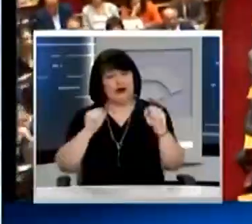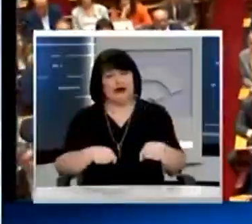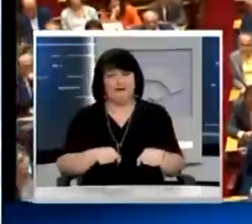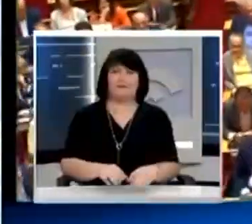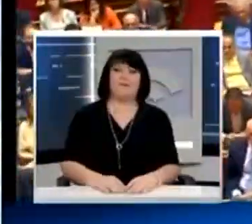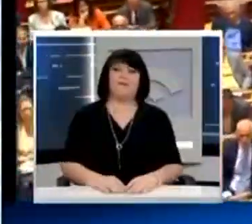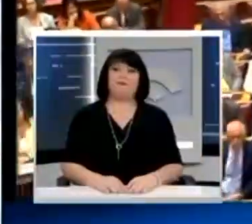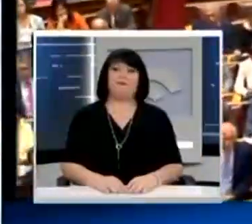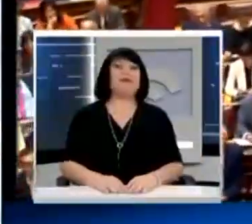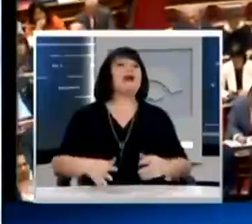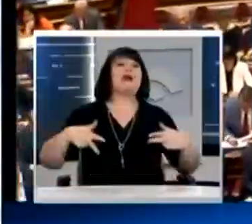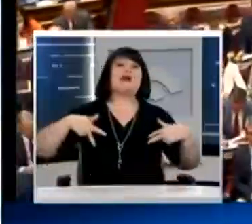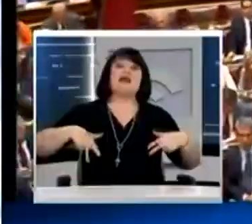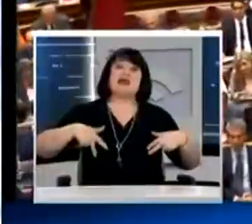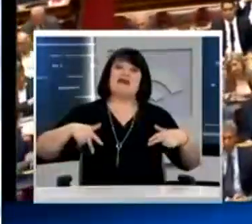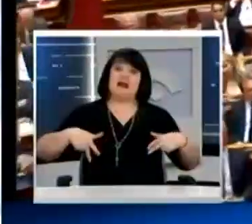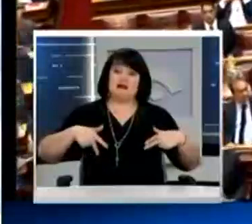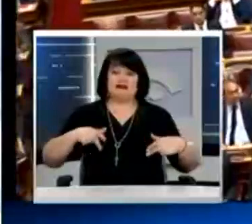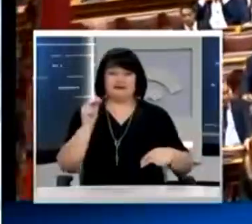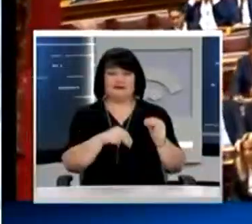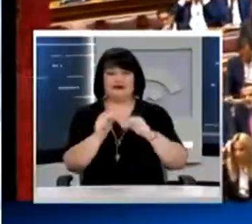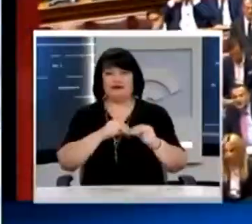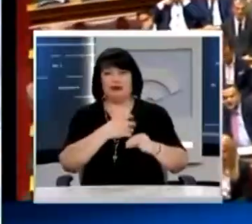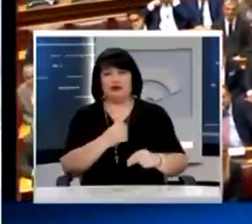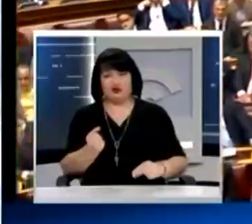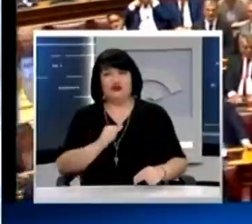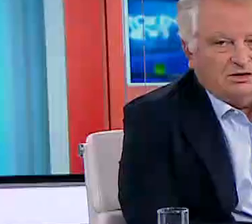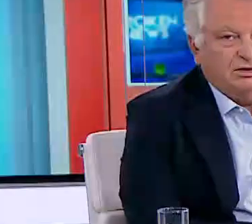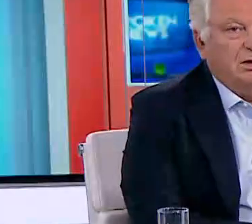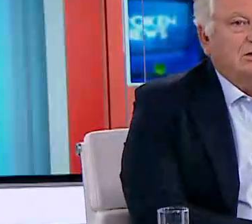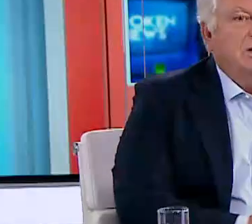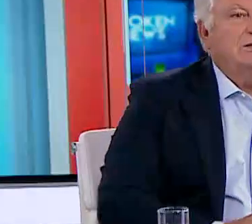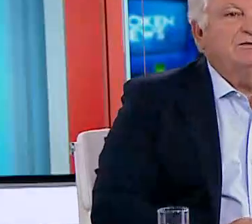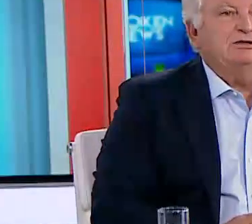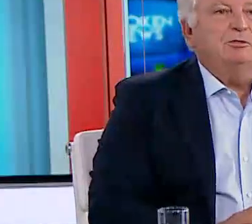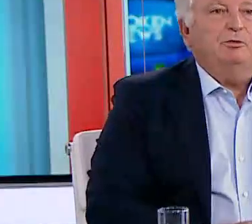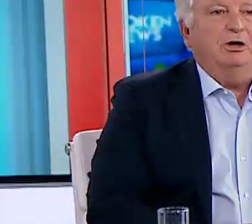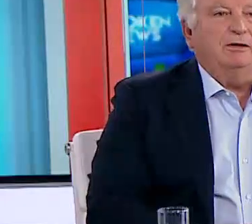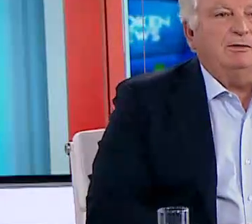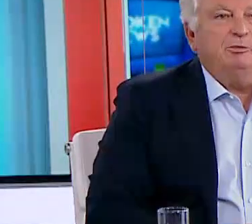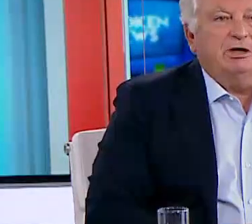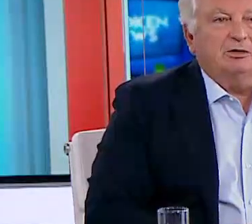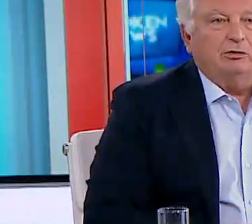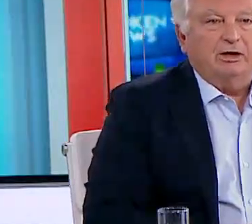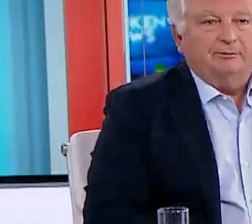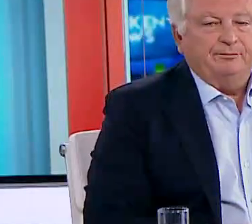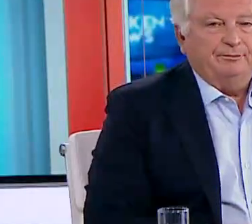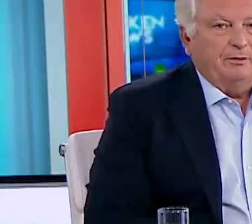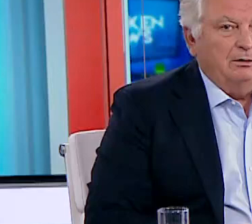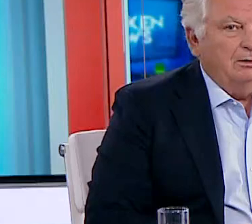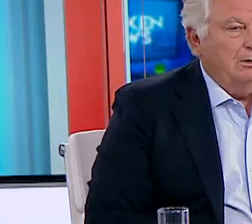την ψηφοφορία, ενώ το ΜέΡΑ25 τοποθετείται στο παρόν. Μάλιστα. Στέλλα, σε ευχαριστούμε πολύ. Θα τα πούμε και